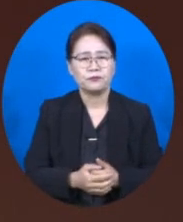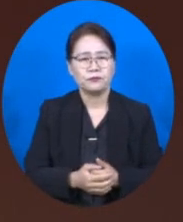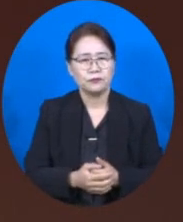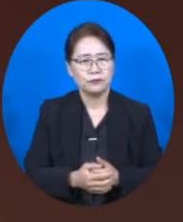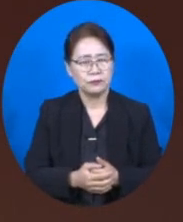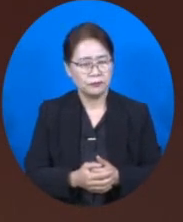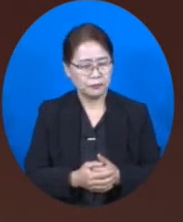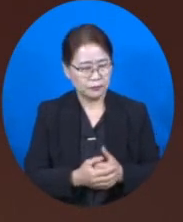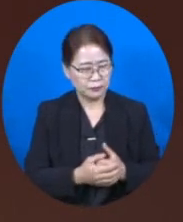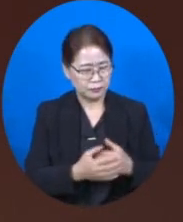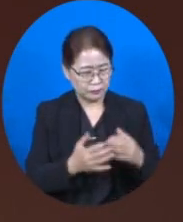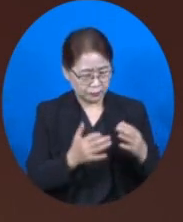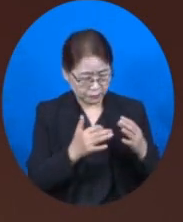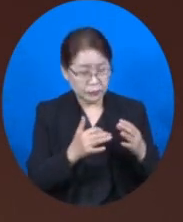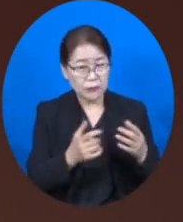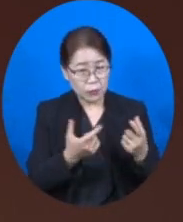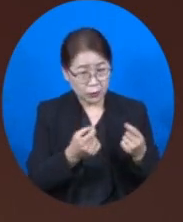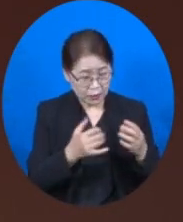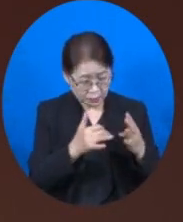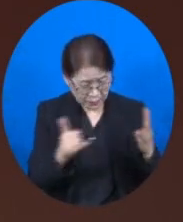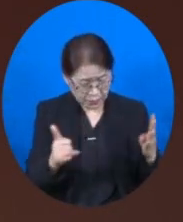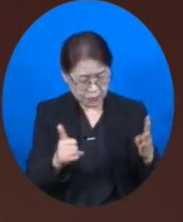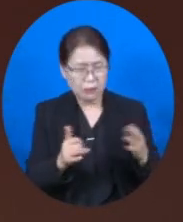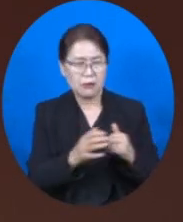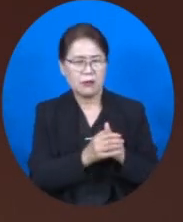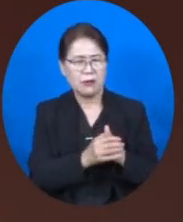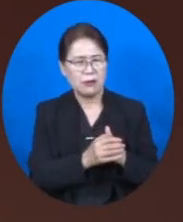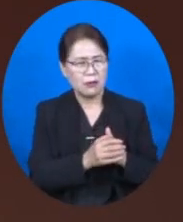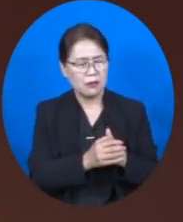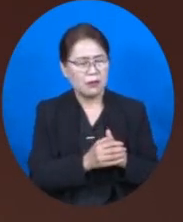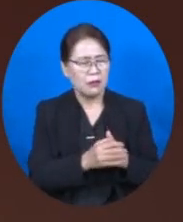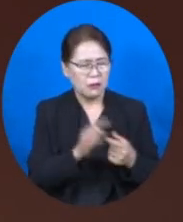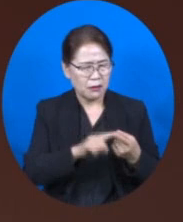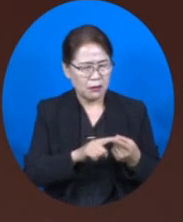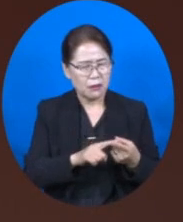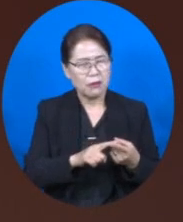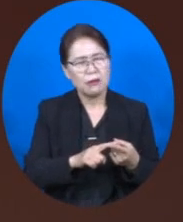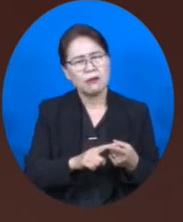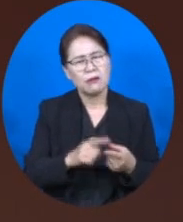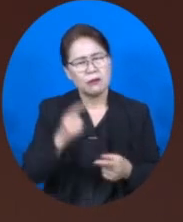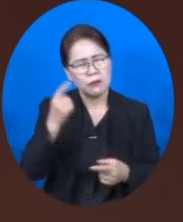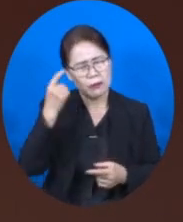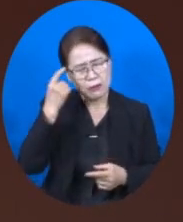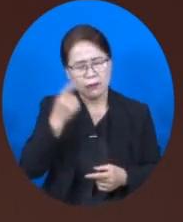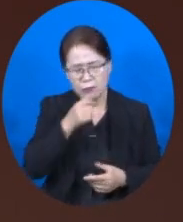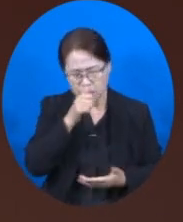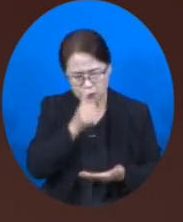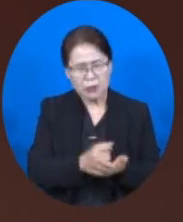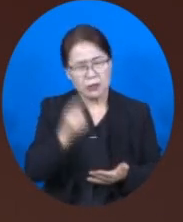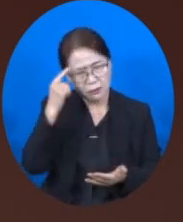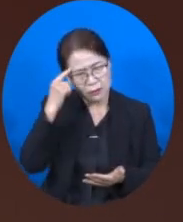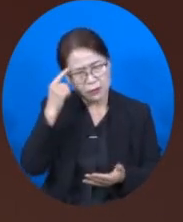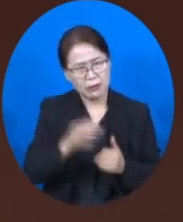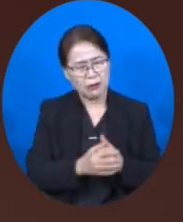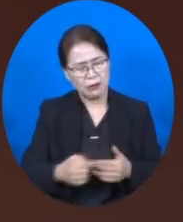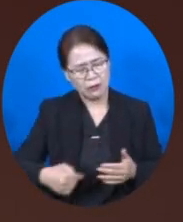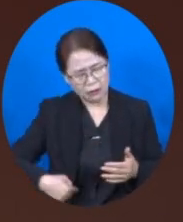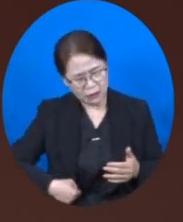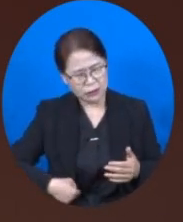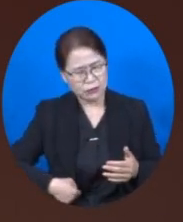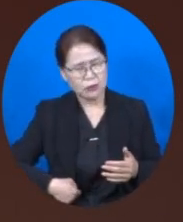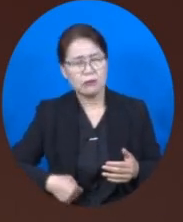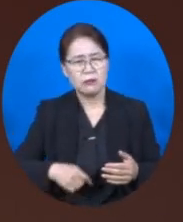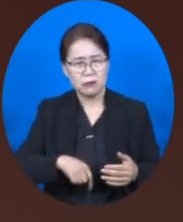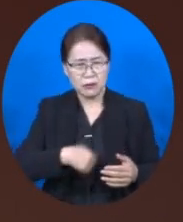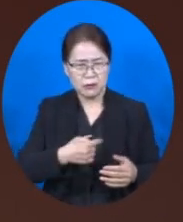늘 동족에 대한 죄의식을 가지고 인생을 살았던 사람입니다 자신의 양심도 늘 자신을